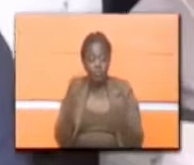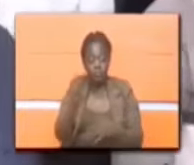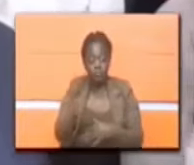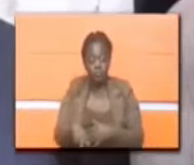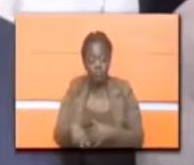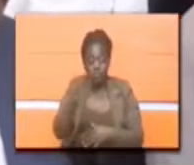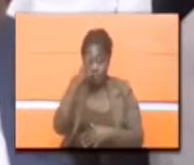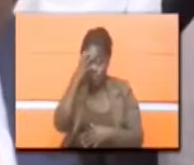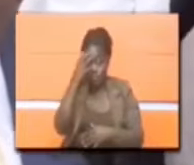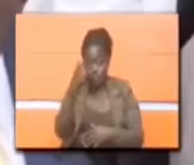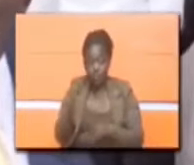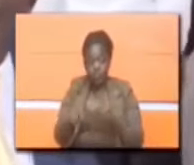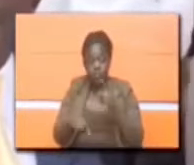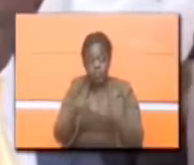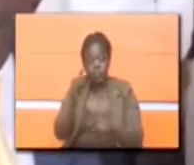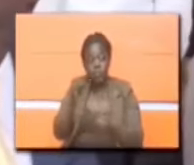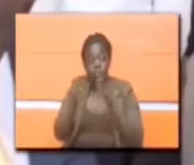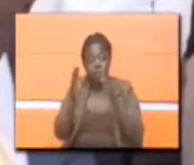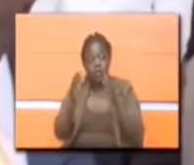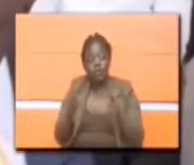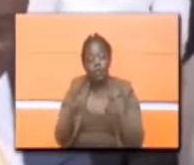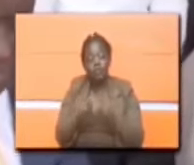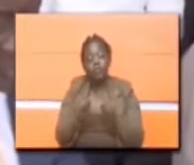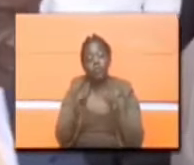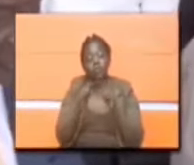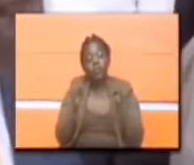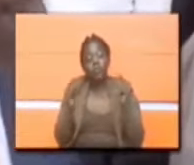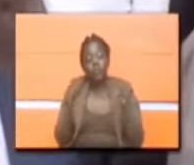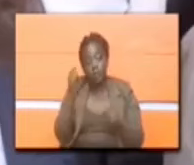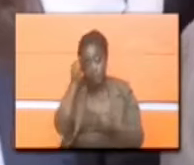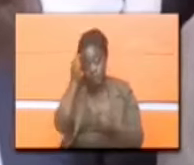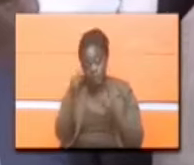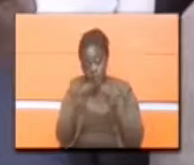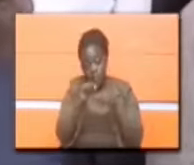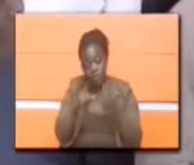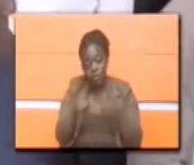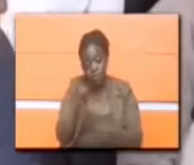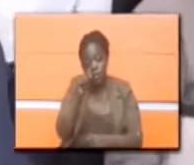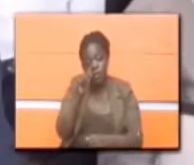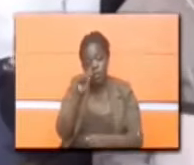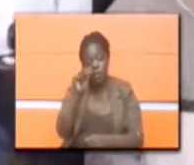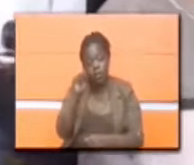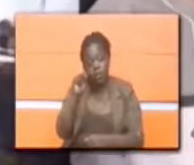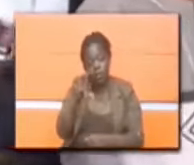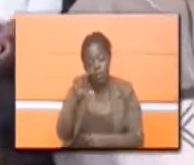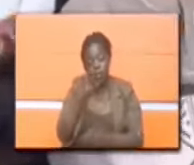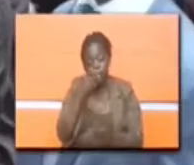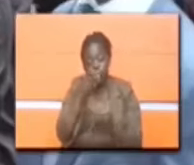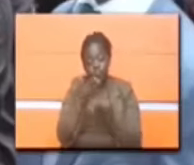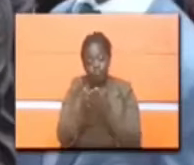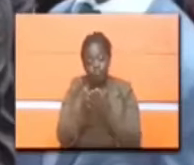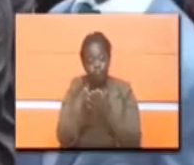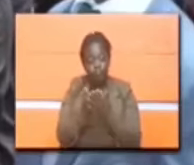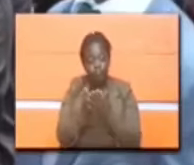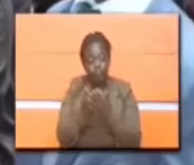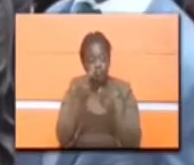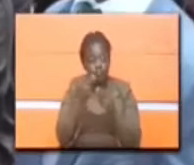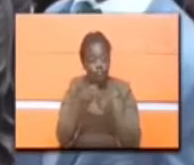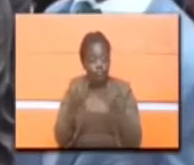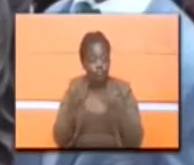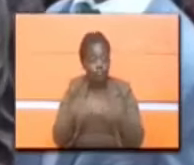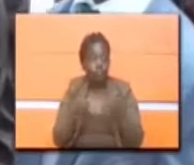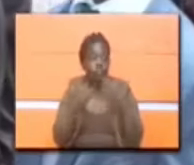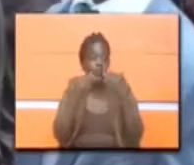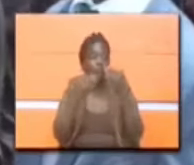bwekityo. Bannabyabufuzi okuli n'ab'oludda oluwabula gavumenti boogedde ku mirundi ne basiima omukululo gwalese. Twebaza